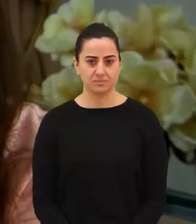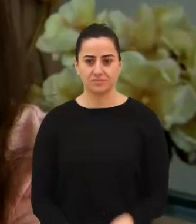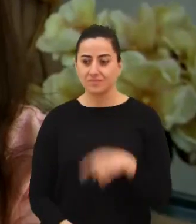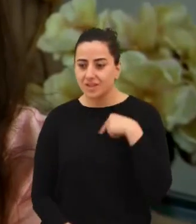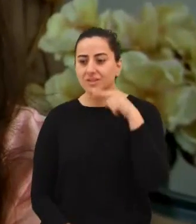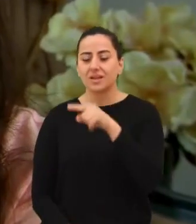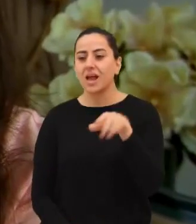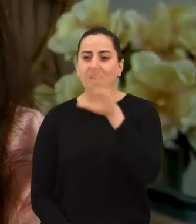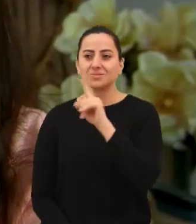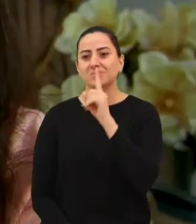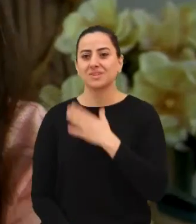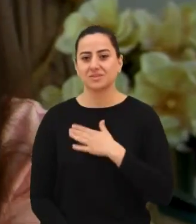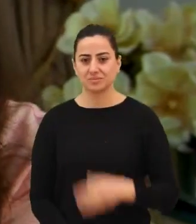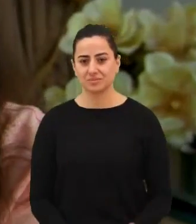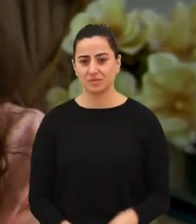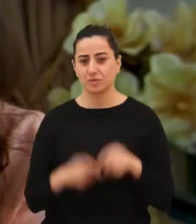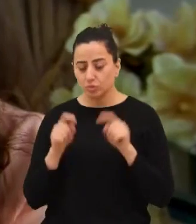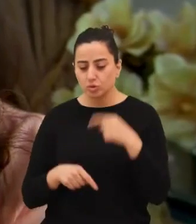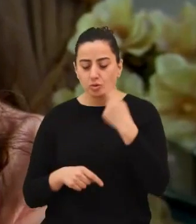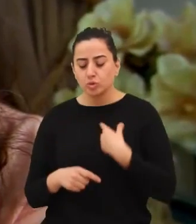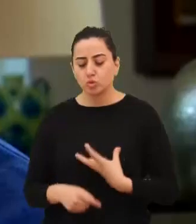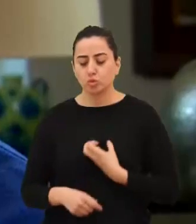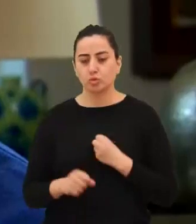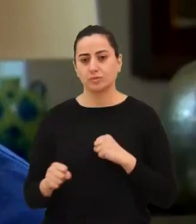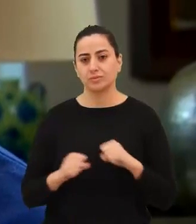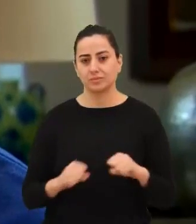Sen de benim her şeyimsin hayatım. Ya onun için bu kadar üzüldüm ya.